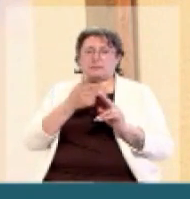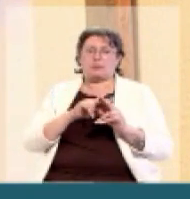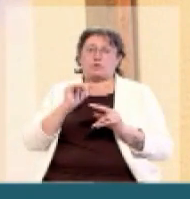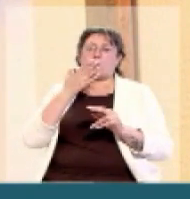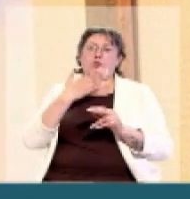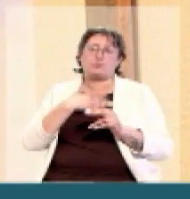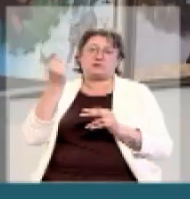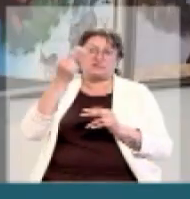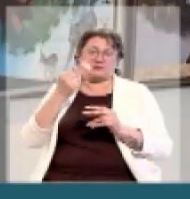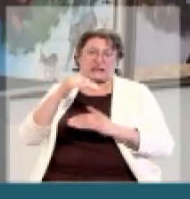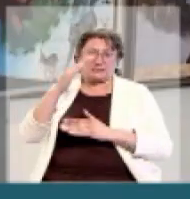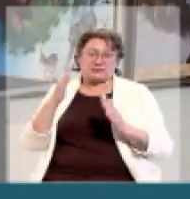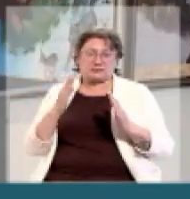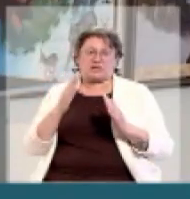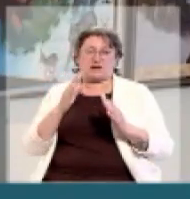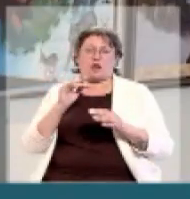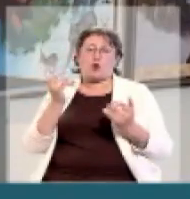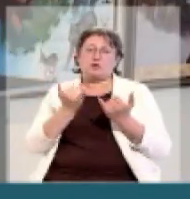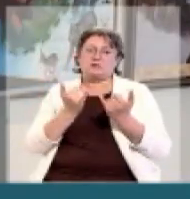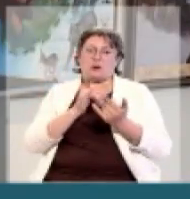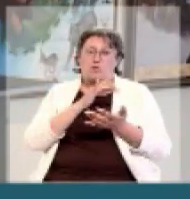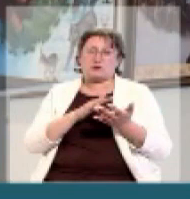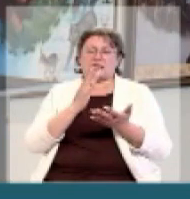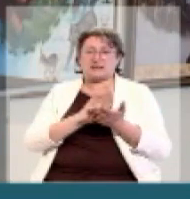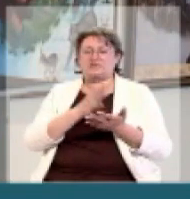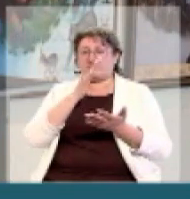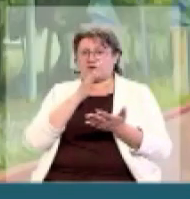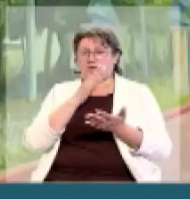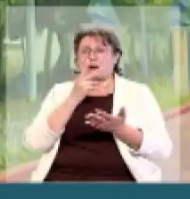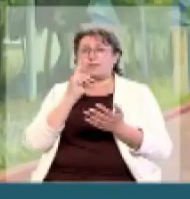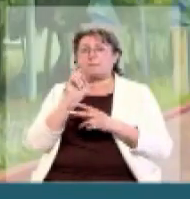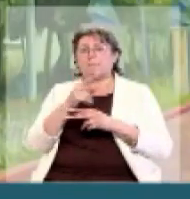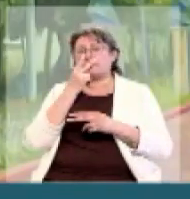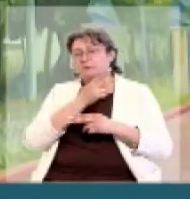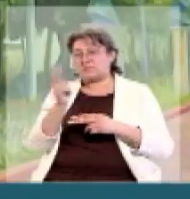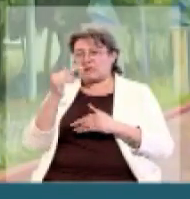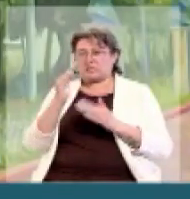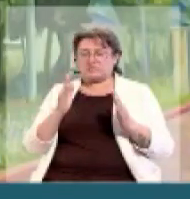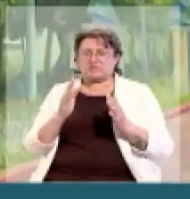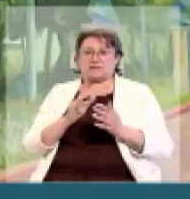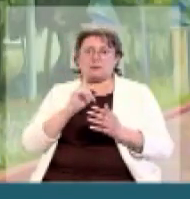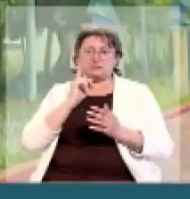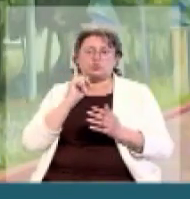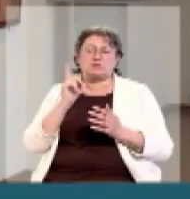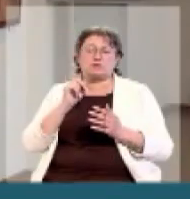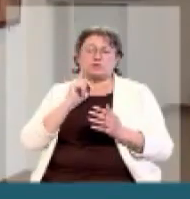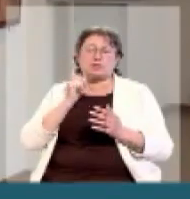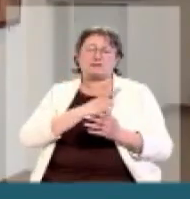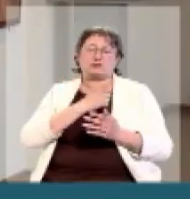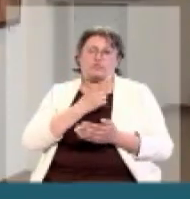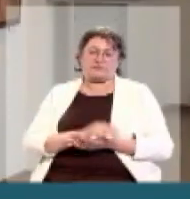у любителей изобразительного искусства, а также гостей города еще есть время оценить работы юных мастеров кисти. Алмажана